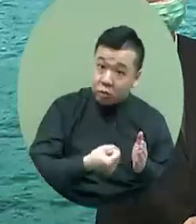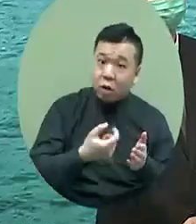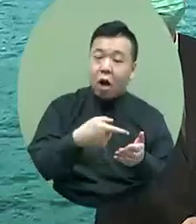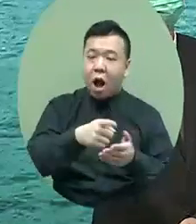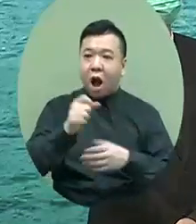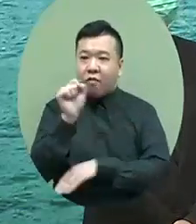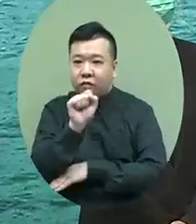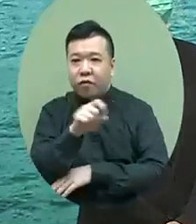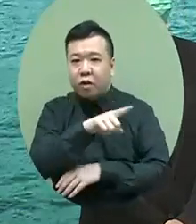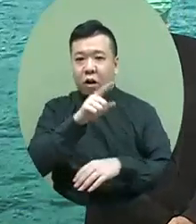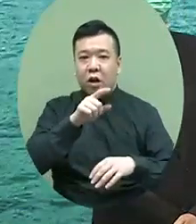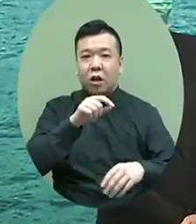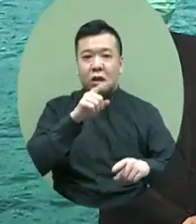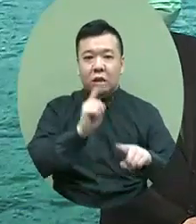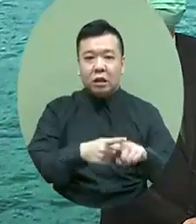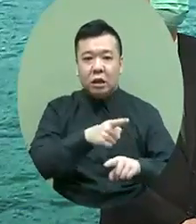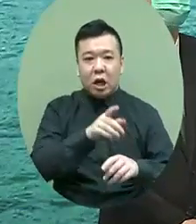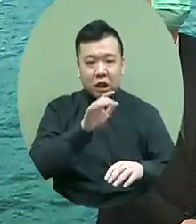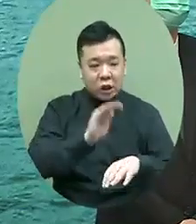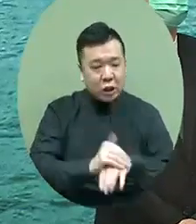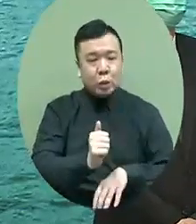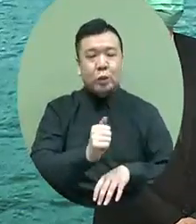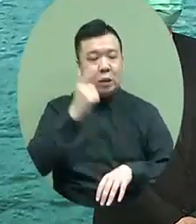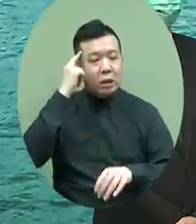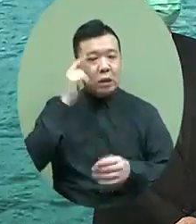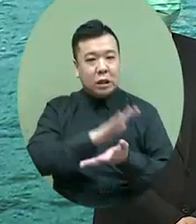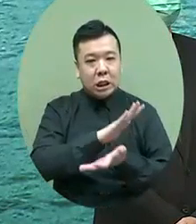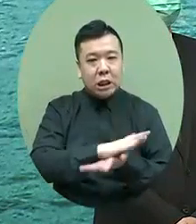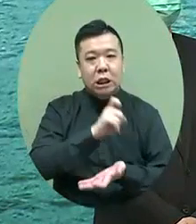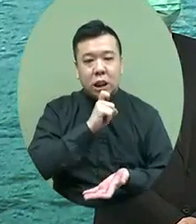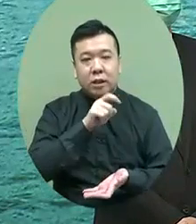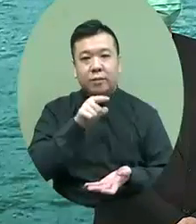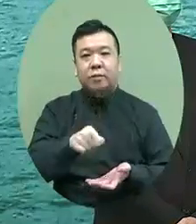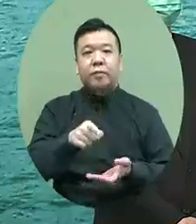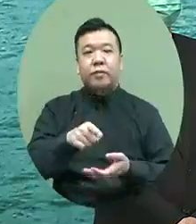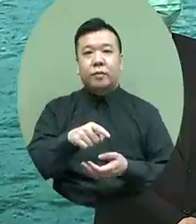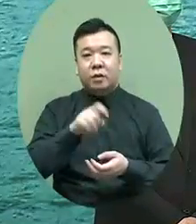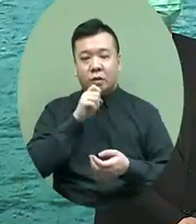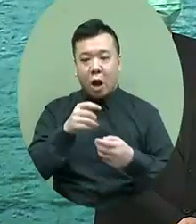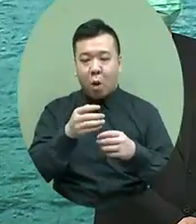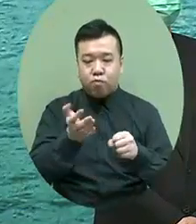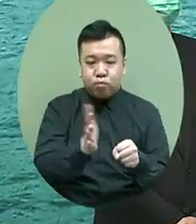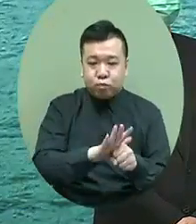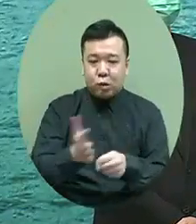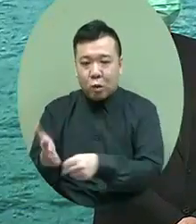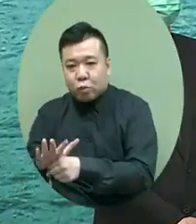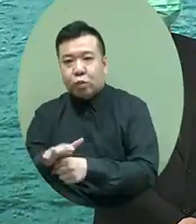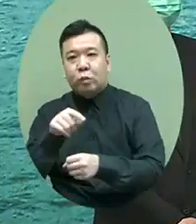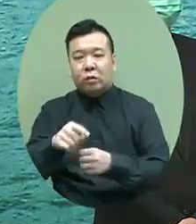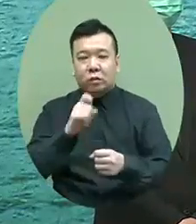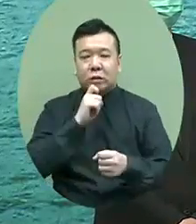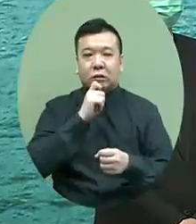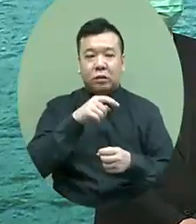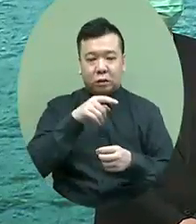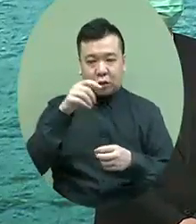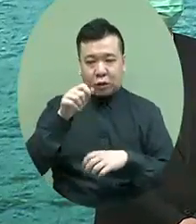包括局長對於福利這方面是特別是上手和有經驗，我想大家可以取長補短，互相可以合